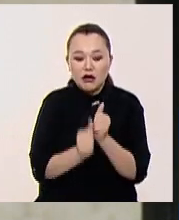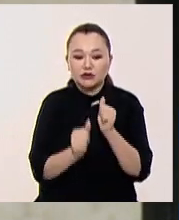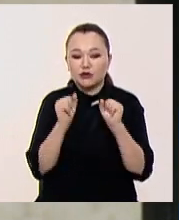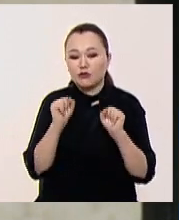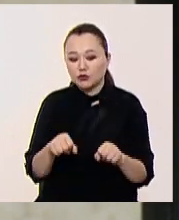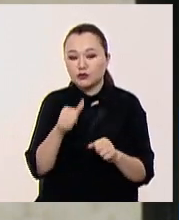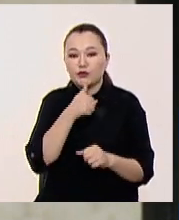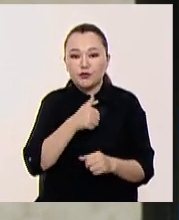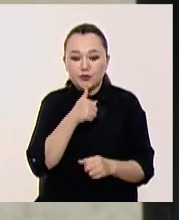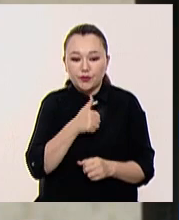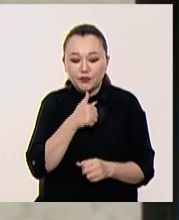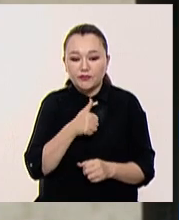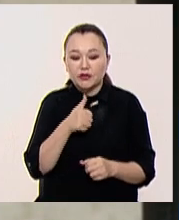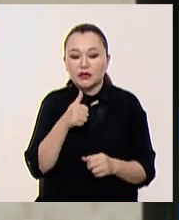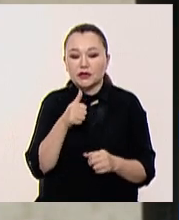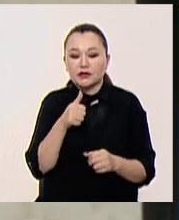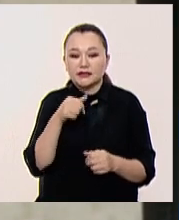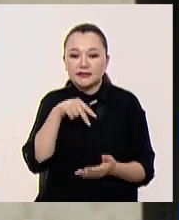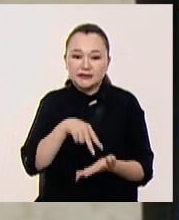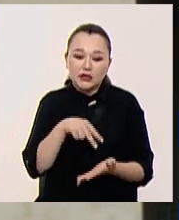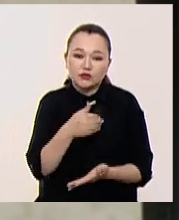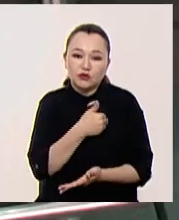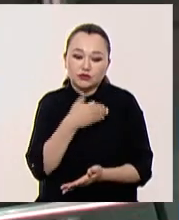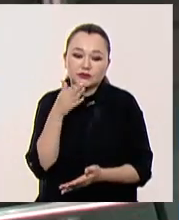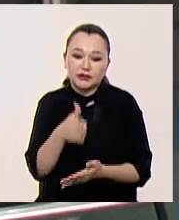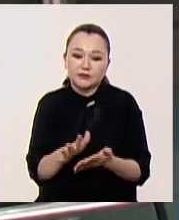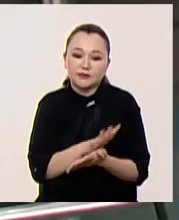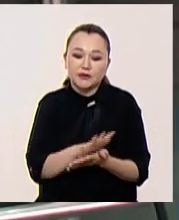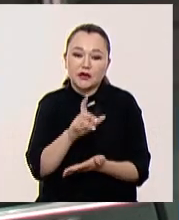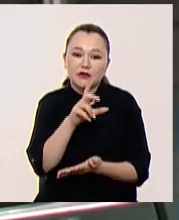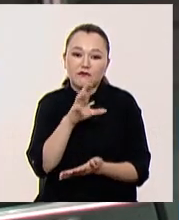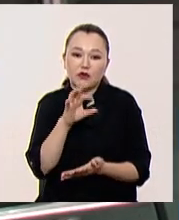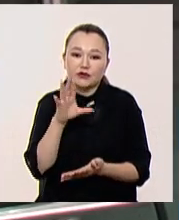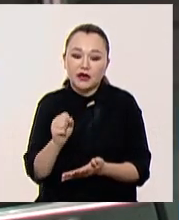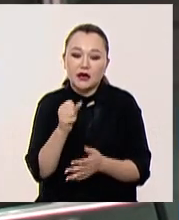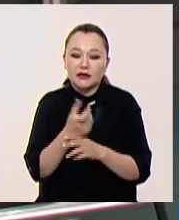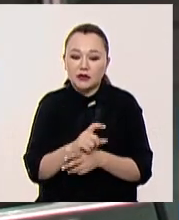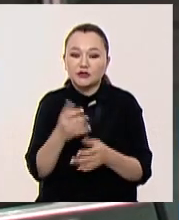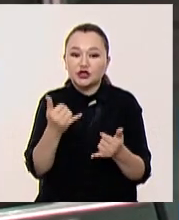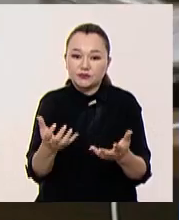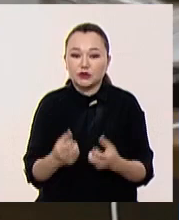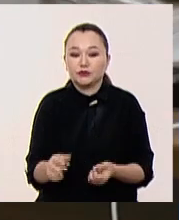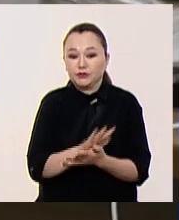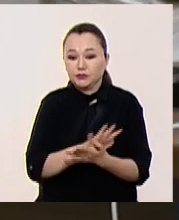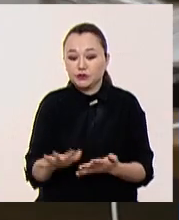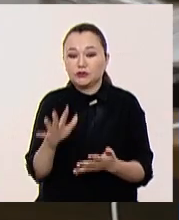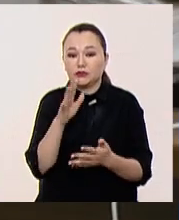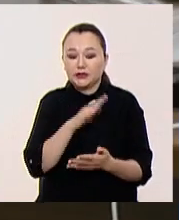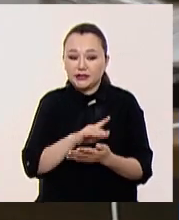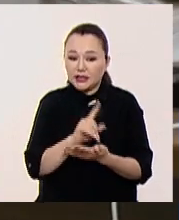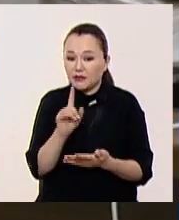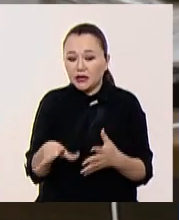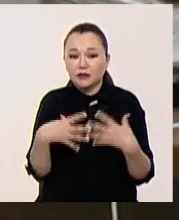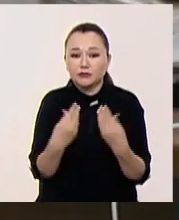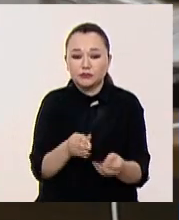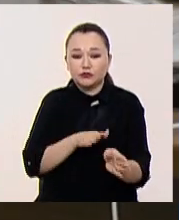может попробовать претендовать на квоту. Кроме всего прочего, теперь, чтобы получить квоту, не обязательно иметь полную